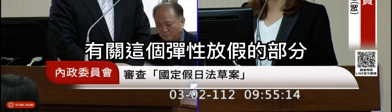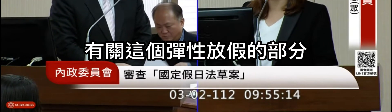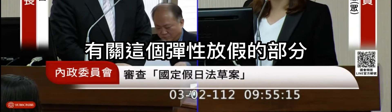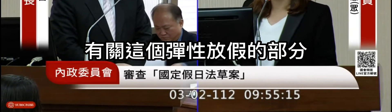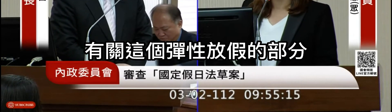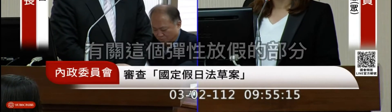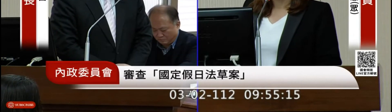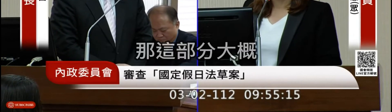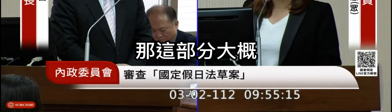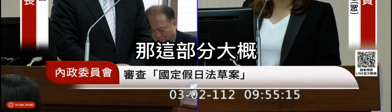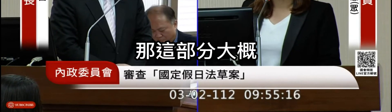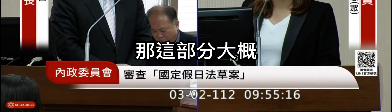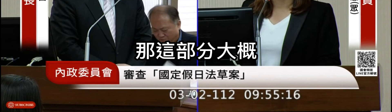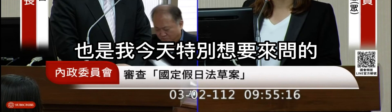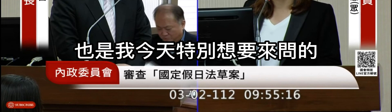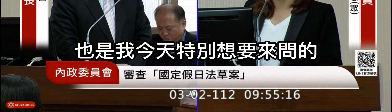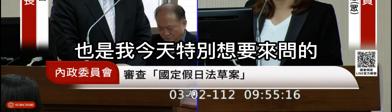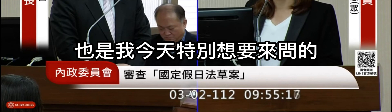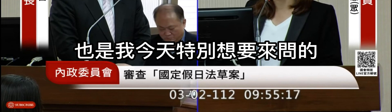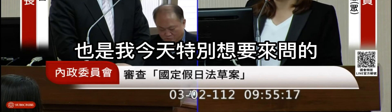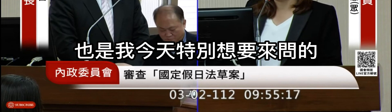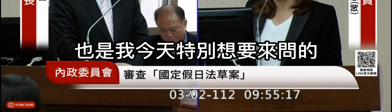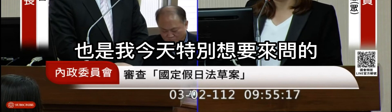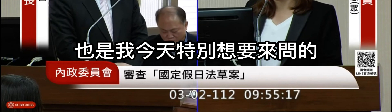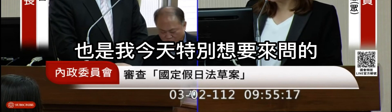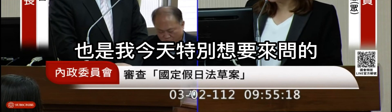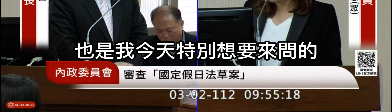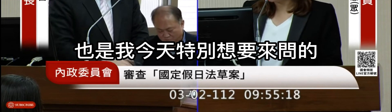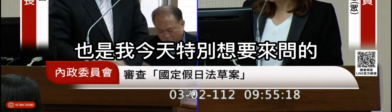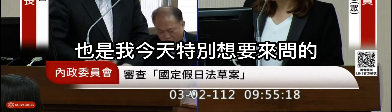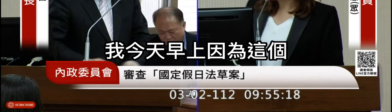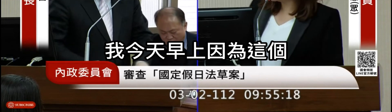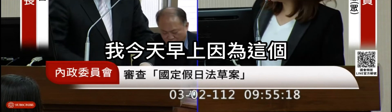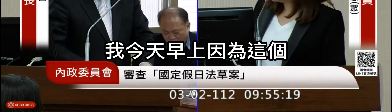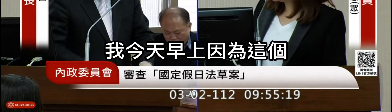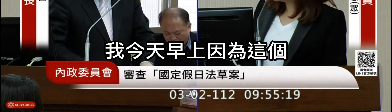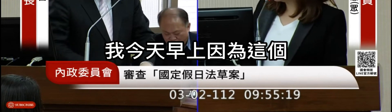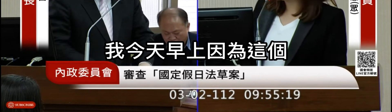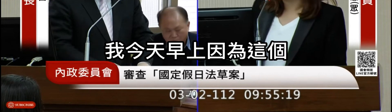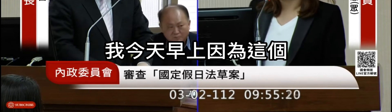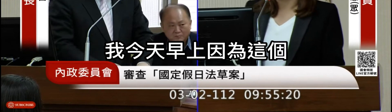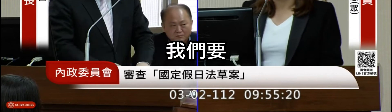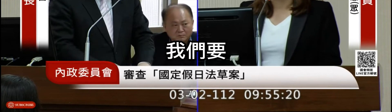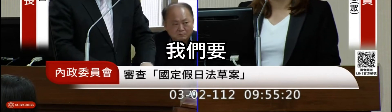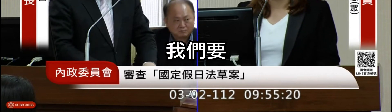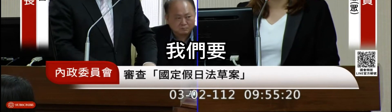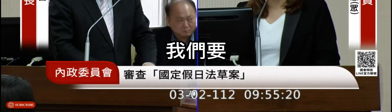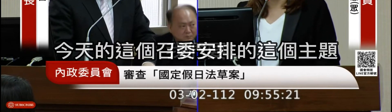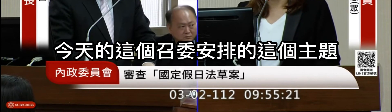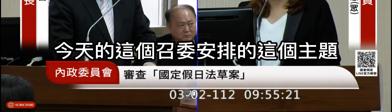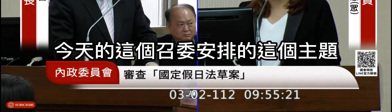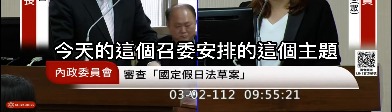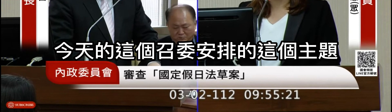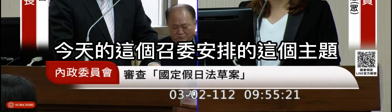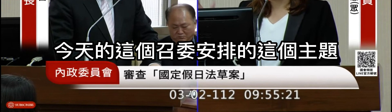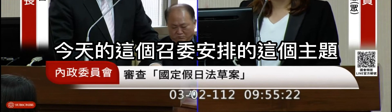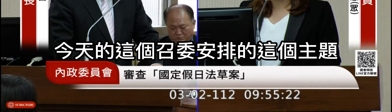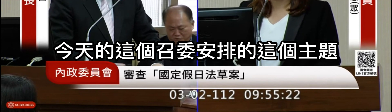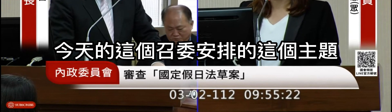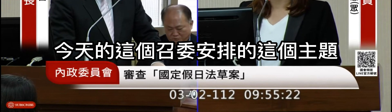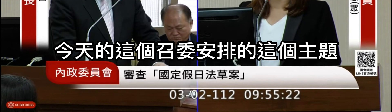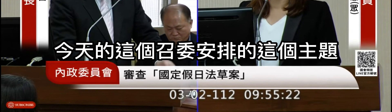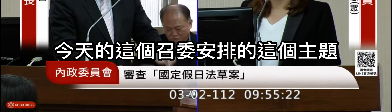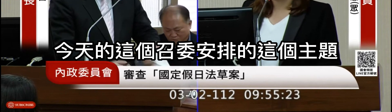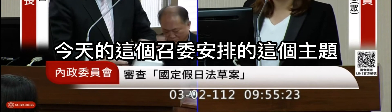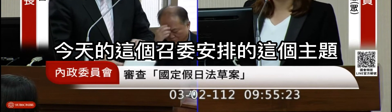放假的部分，那这部分大概也是我今天特别想要来问的哈。我今天早上因为这个我们要今天的这个招